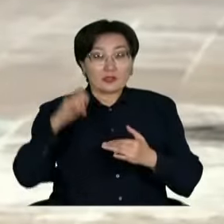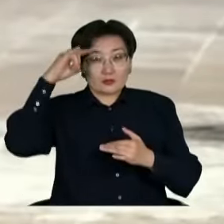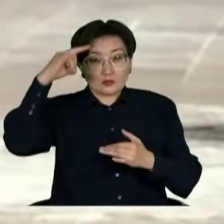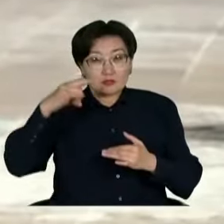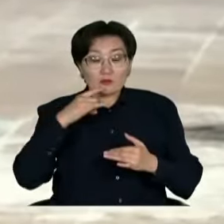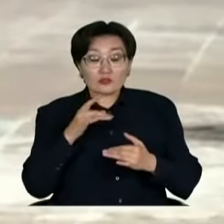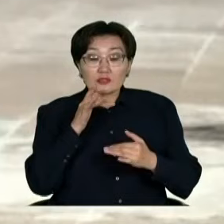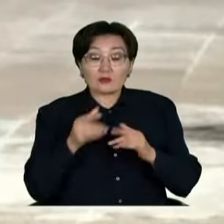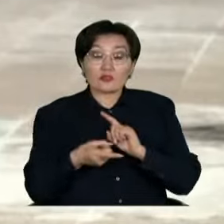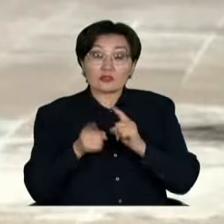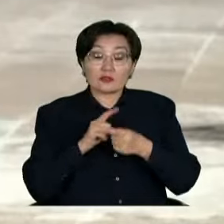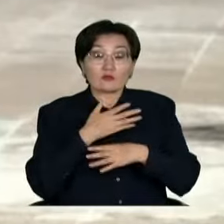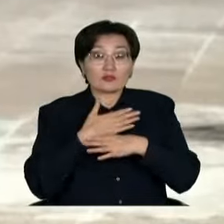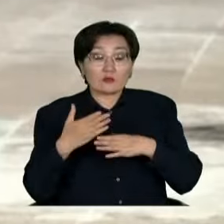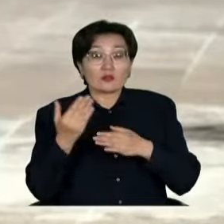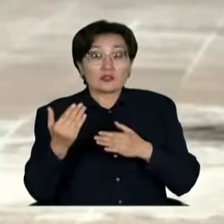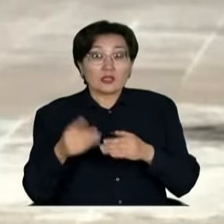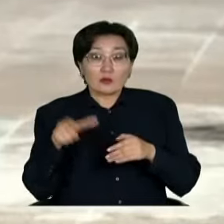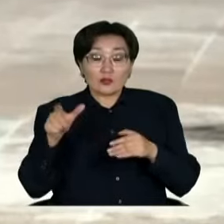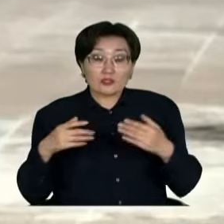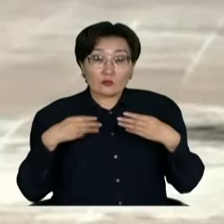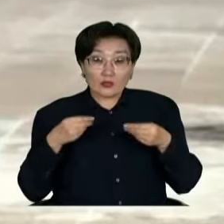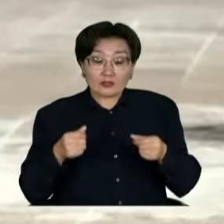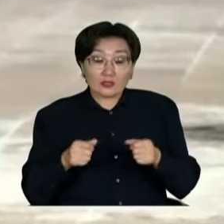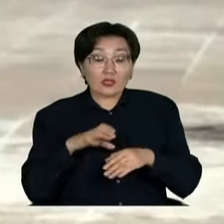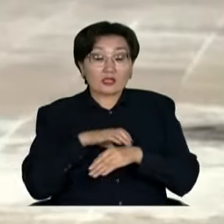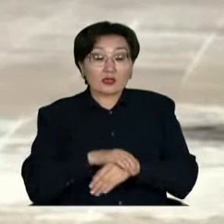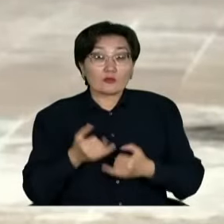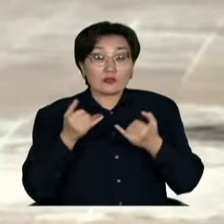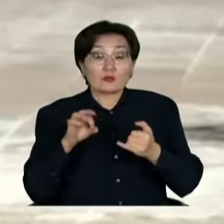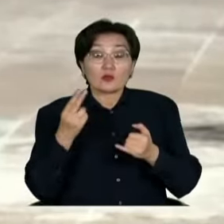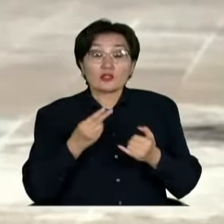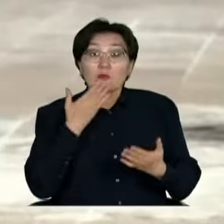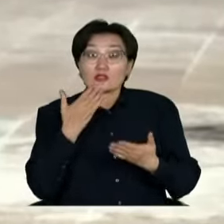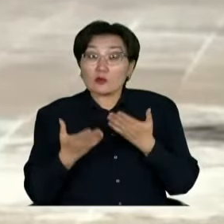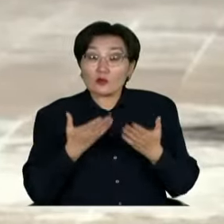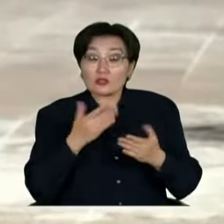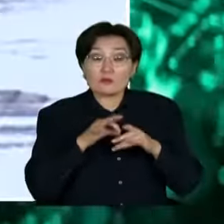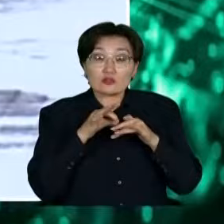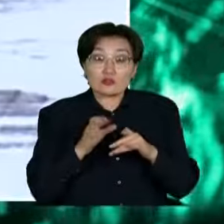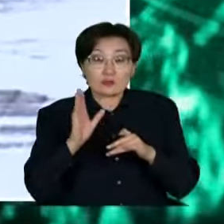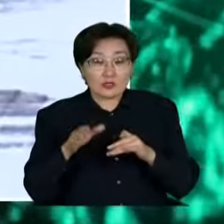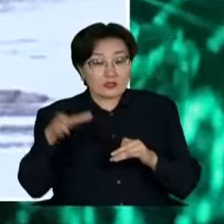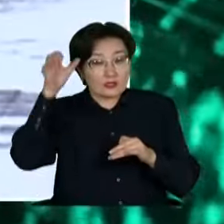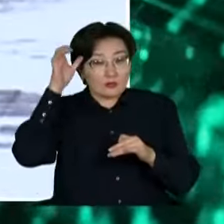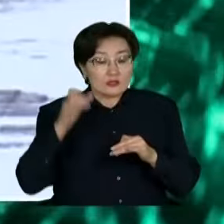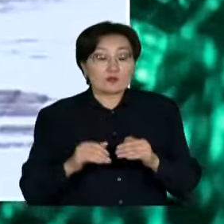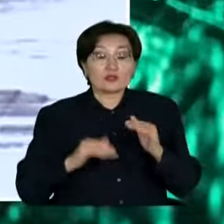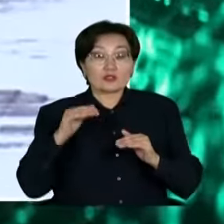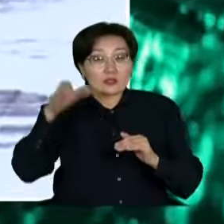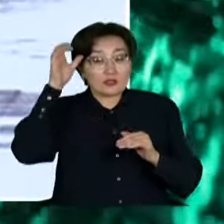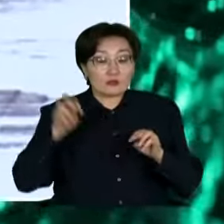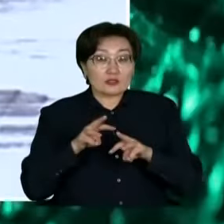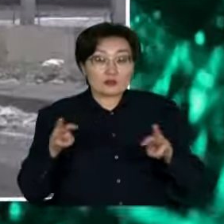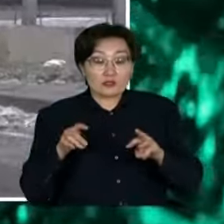Қазақстанда уақытты ауыстырғаннан кейін оның адамға әсерін анықтауға арналған әлеуметтік сауалнама жүргізіледі. Ғылым және жоғары білім